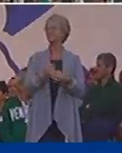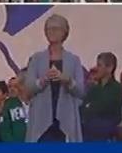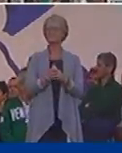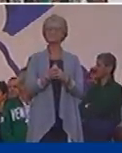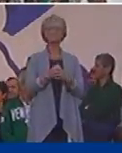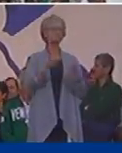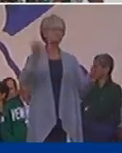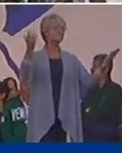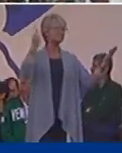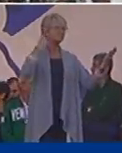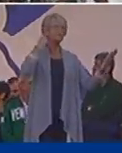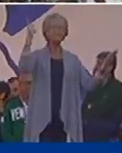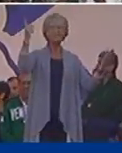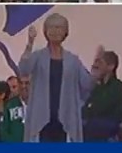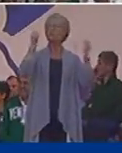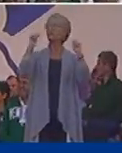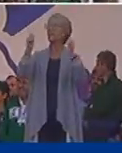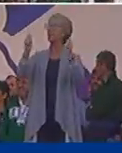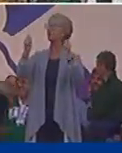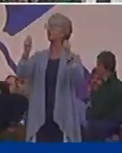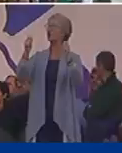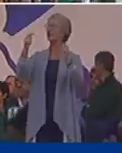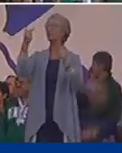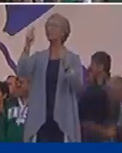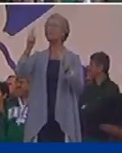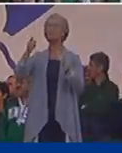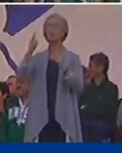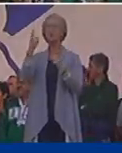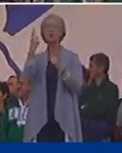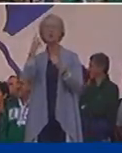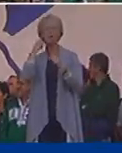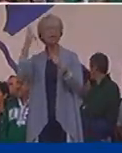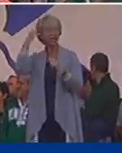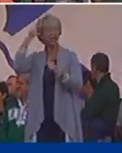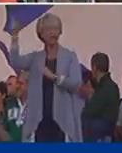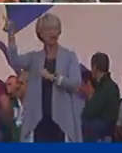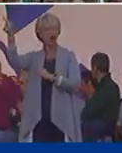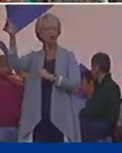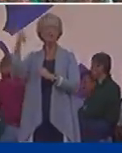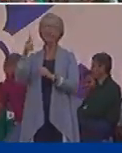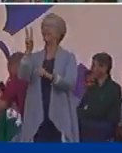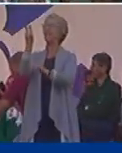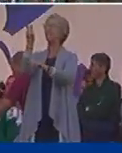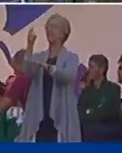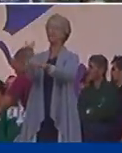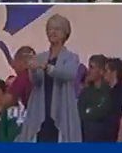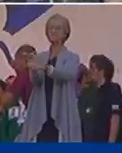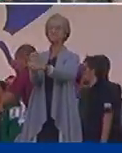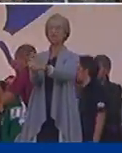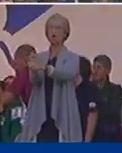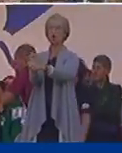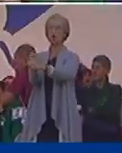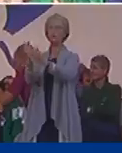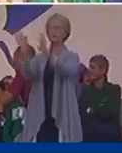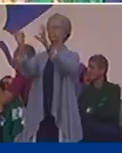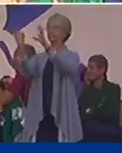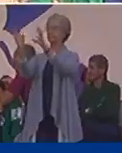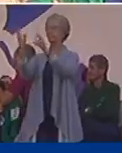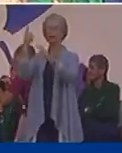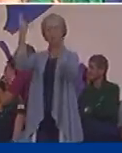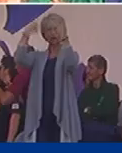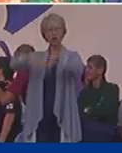Vediamo se anche al TG1 se ne ricordano e ci daranno 20 secondi di tempo all'edizione delle 2 di